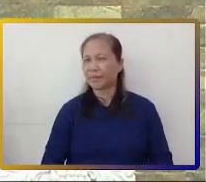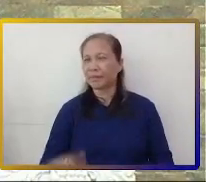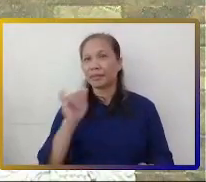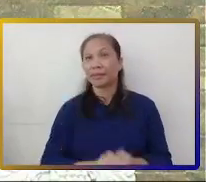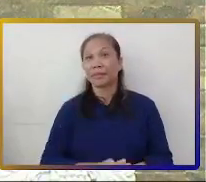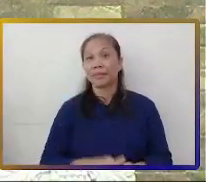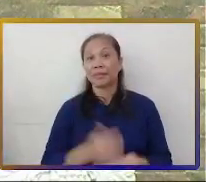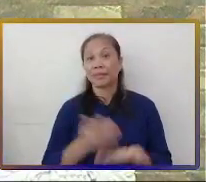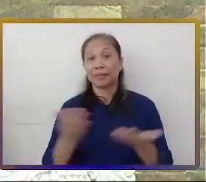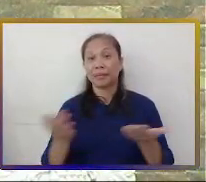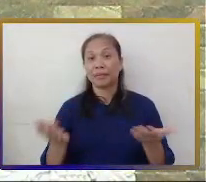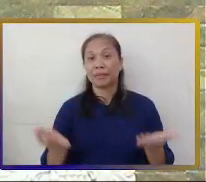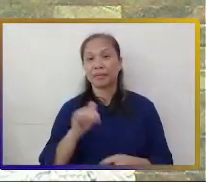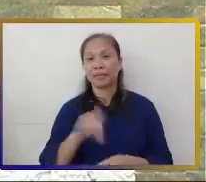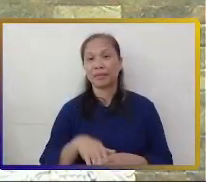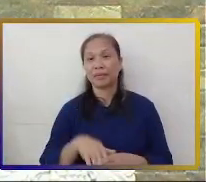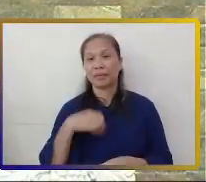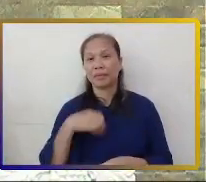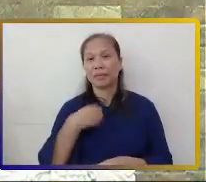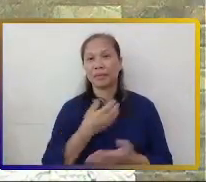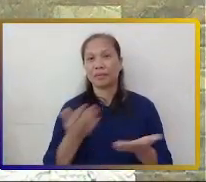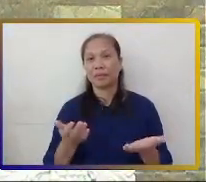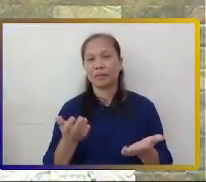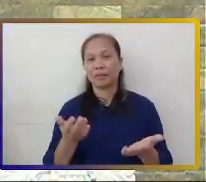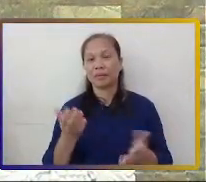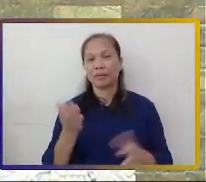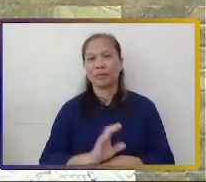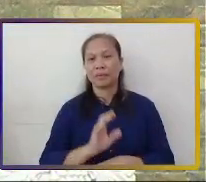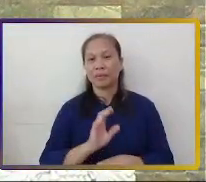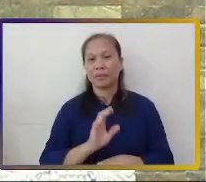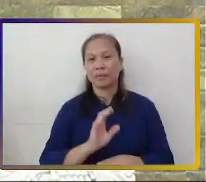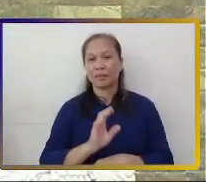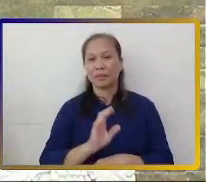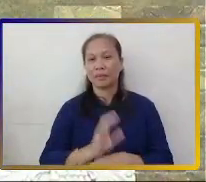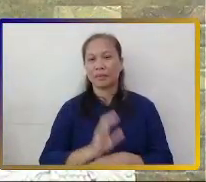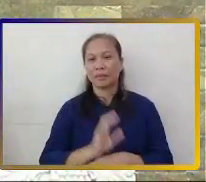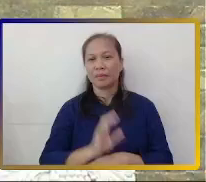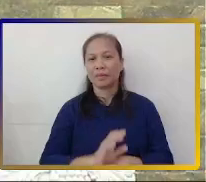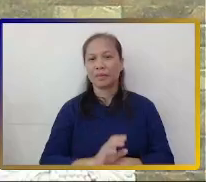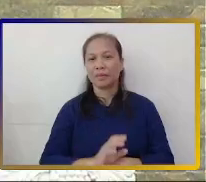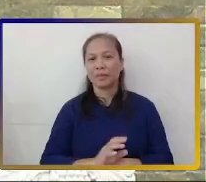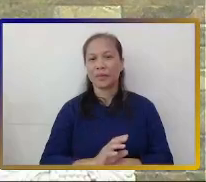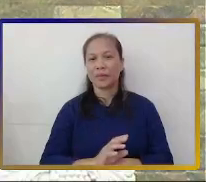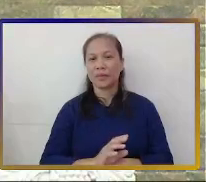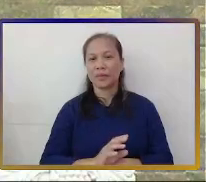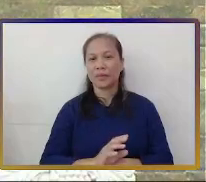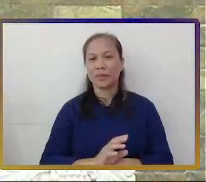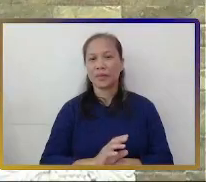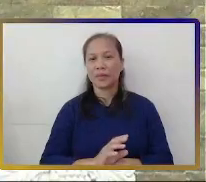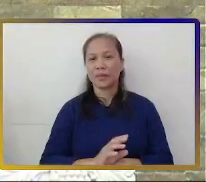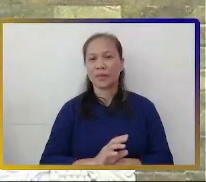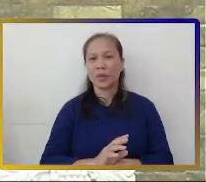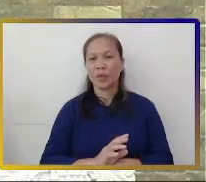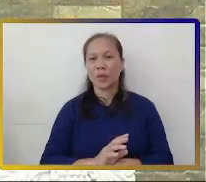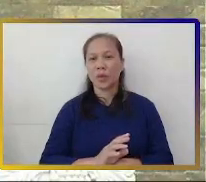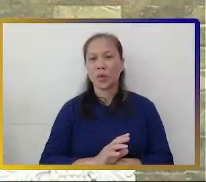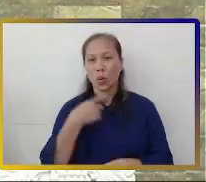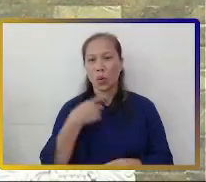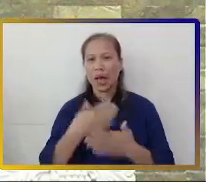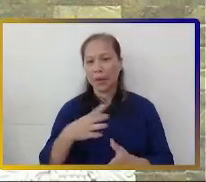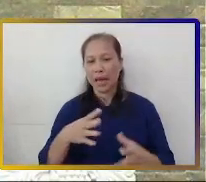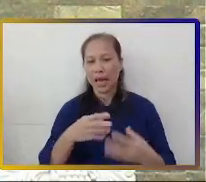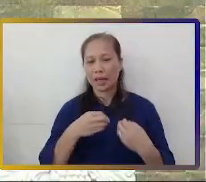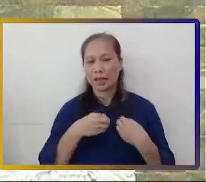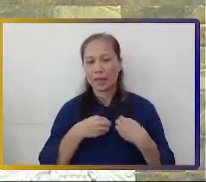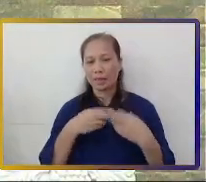lamang ay yung mga masayang tumanggap sa Panginoong jesukristo you see Kaya nga kung masaya